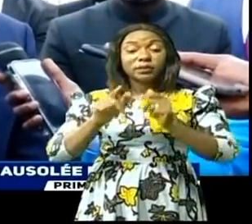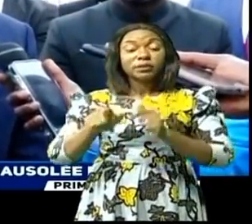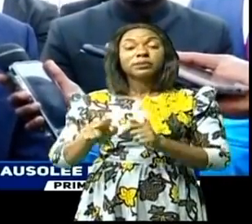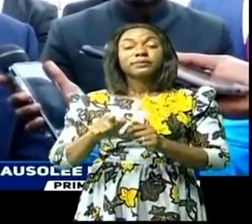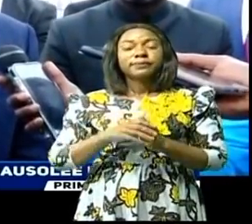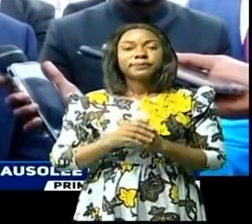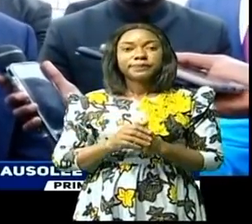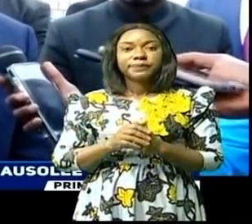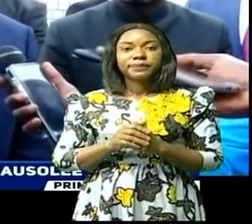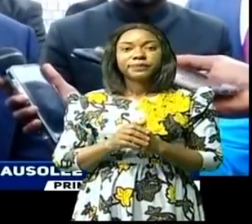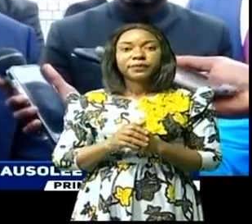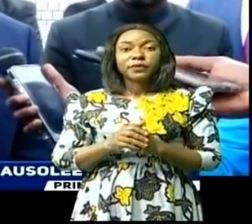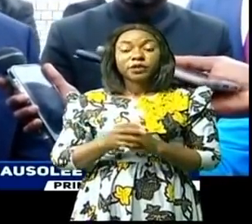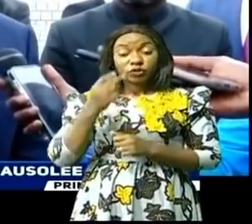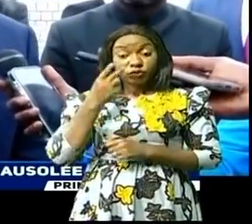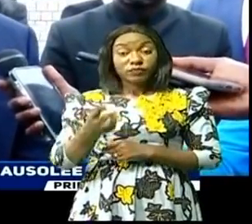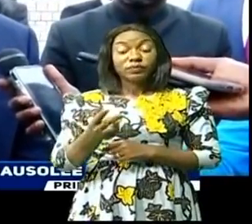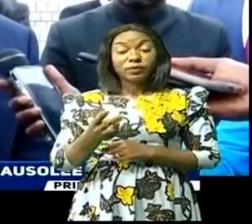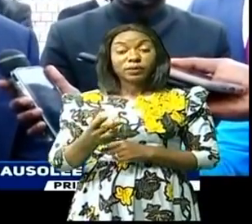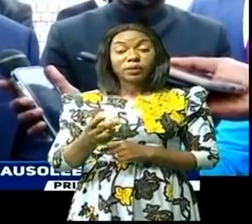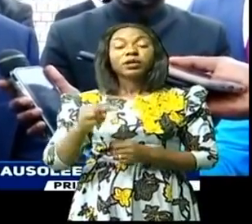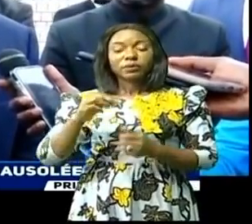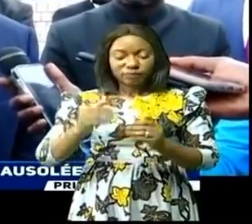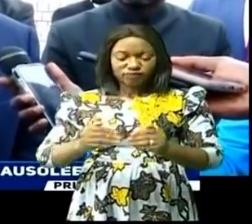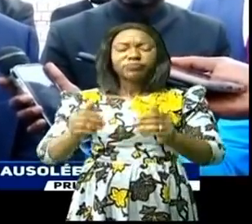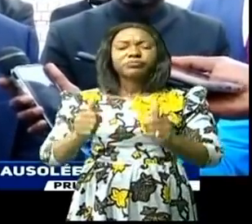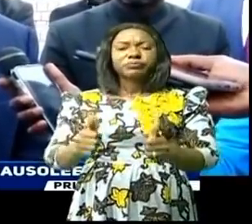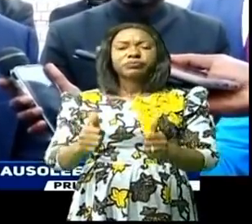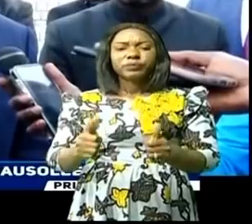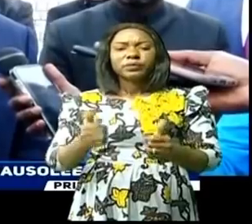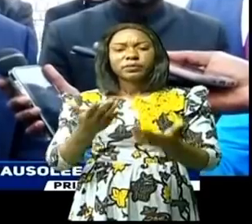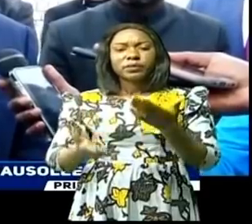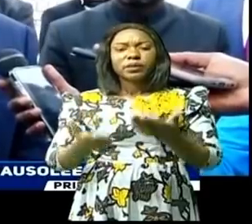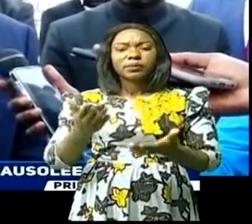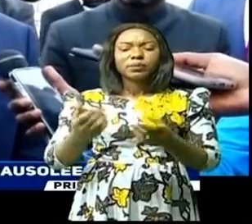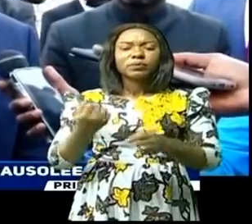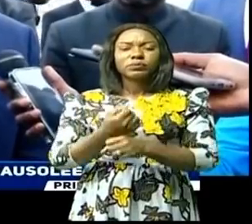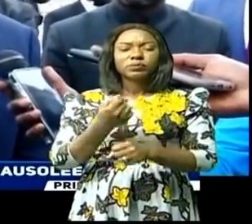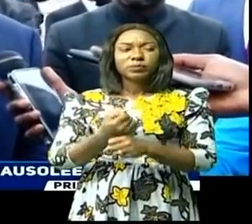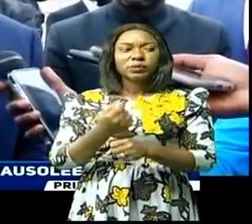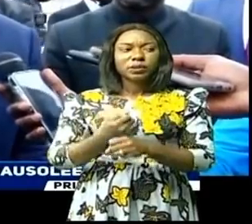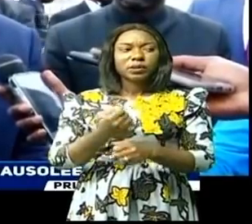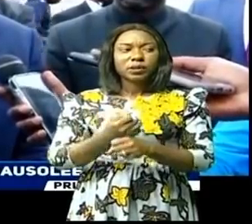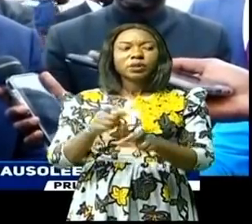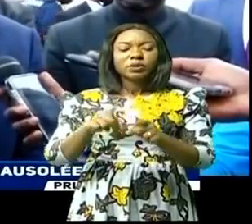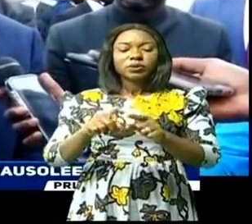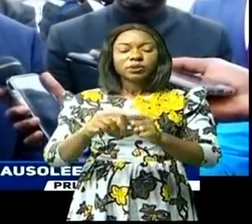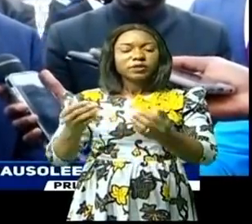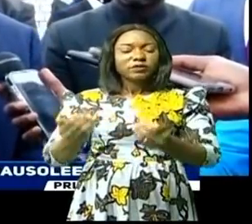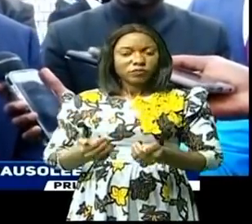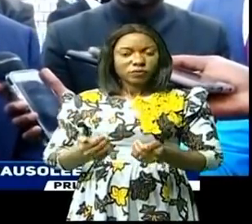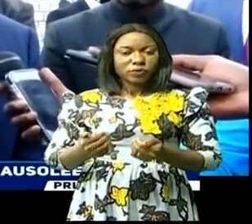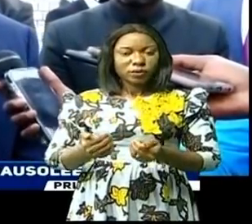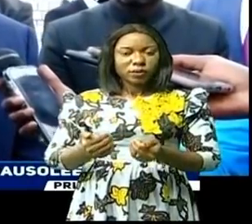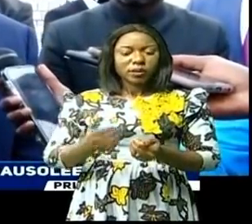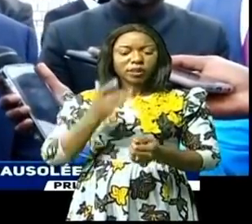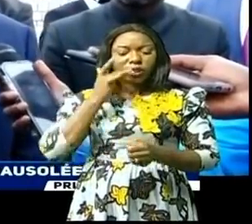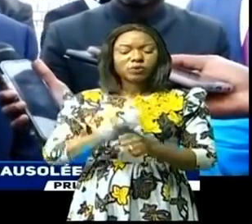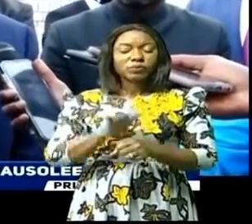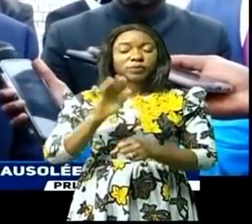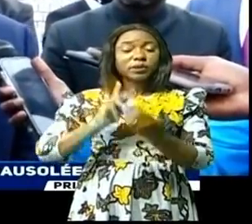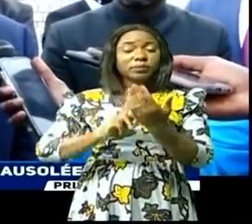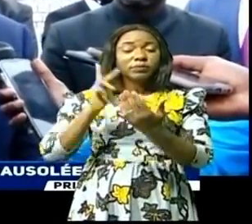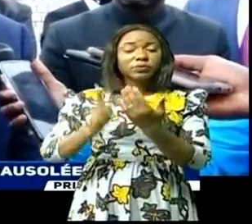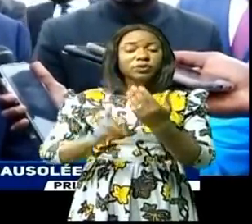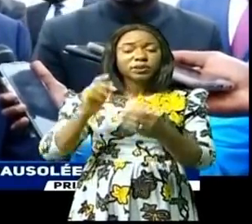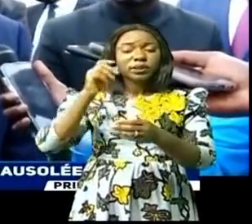et je vois en tout cas qu'il y a une évolution par rapport aux travaux. Il y a une volonté d'accomplir ce projet